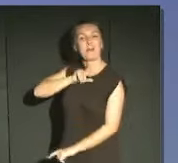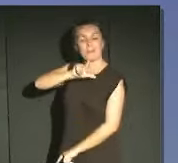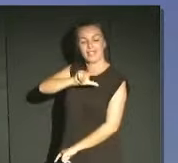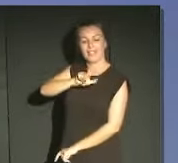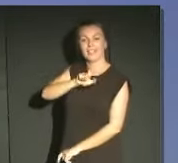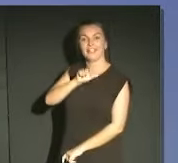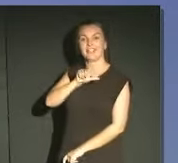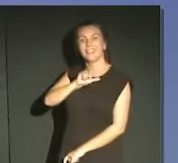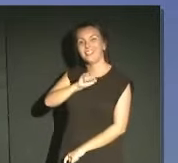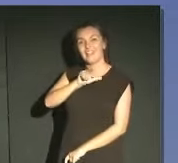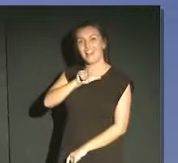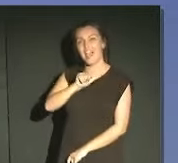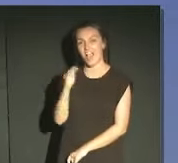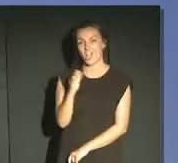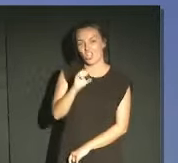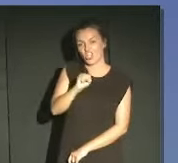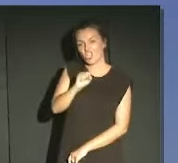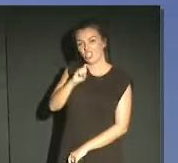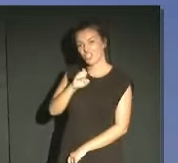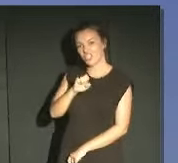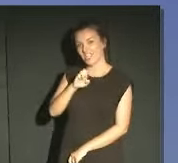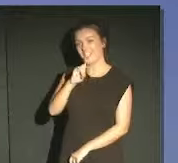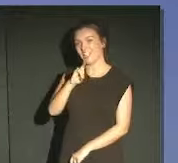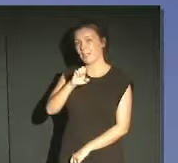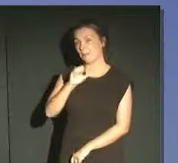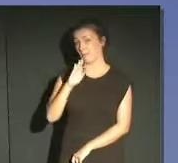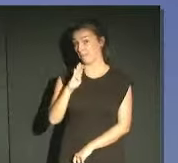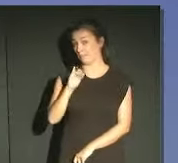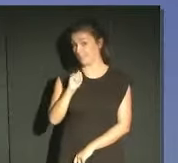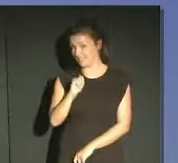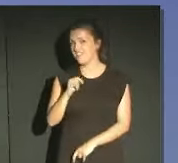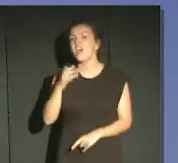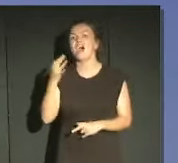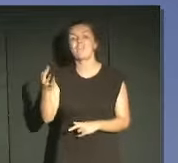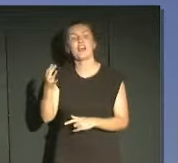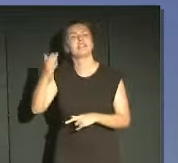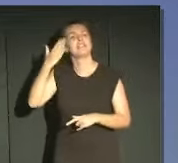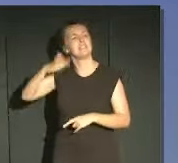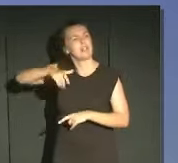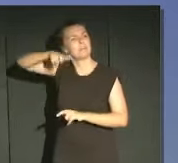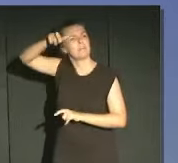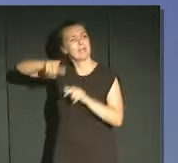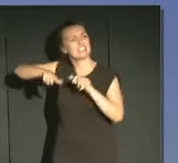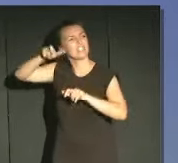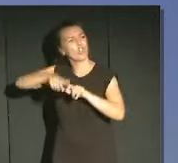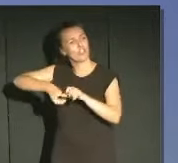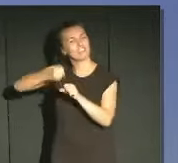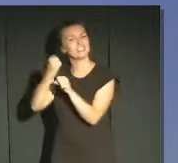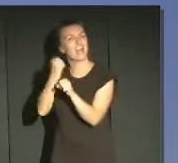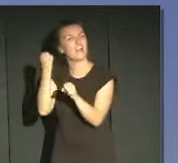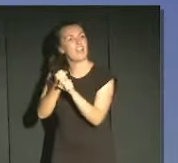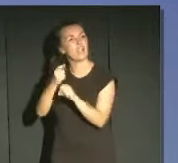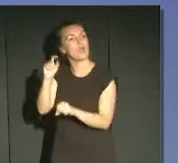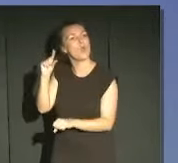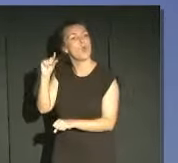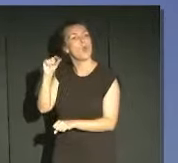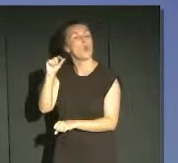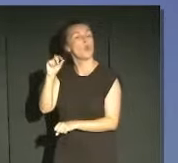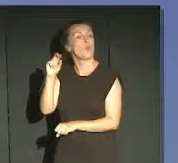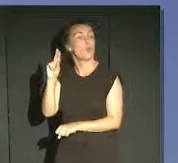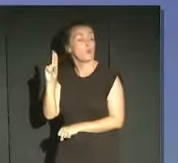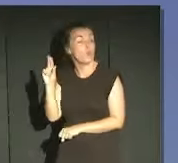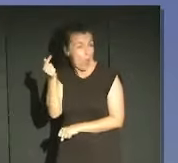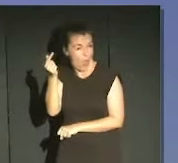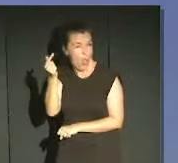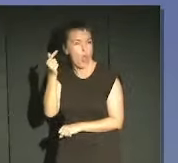gagné sur présemption de salariat des travailleurs c'est-à-dire vous savez pour les travailleurs uérisés à qui on donne pas les mêmes droits que les